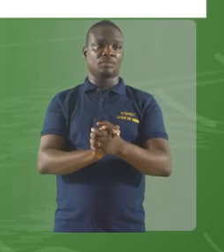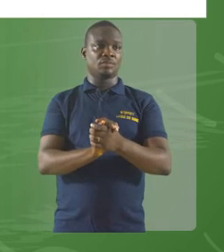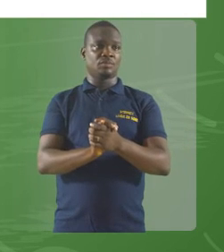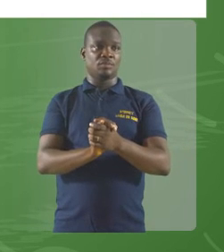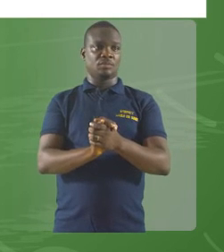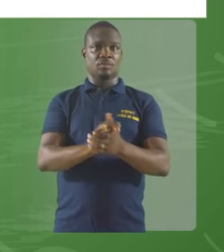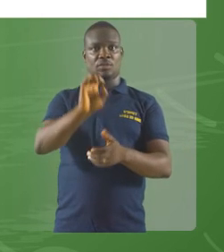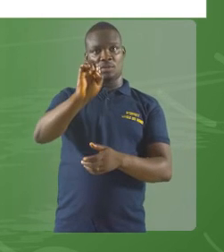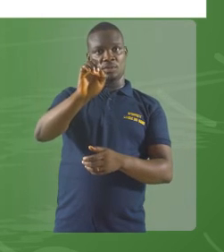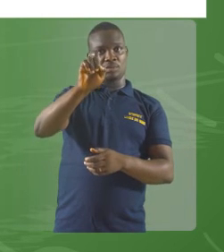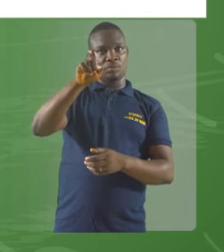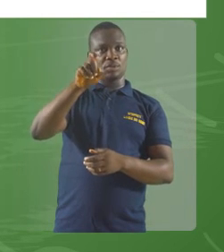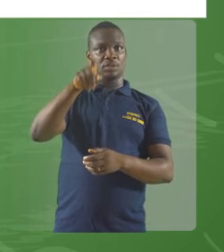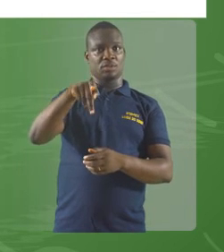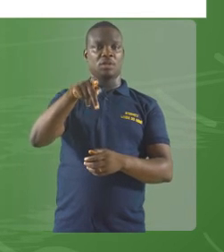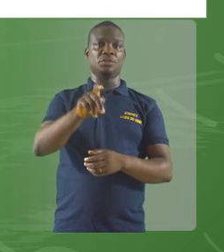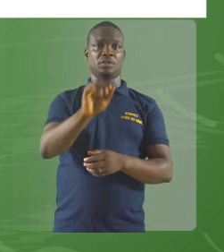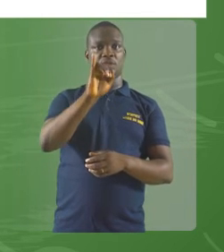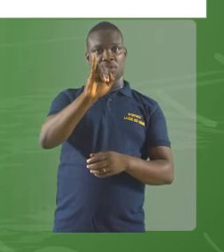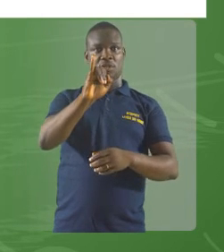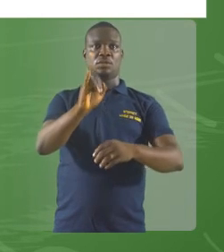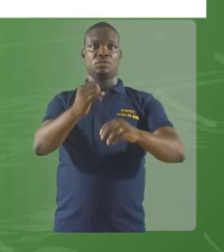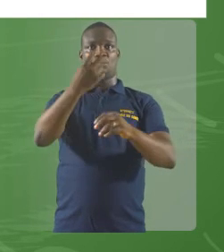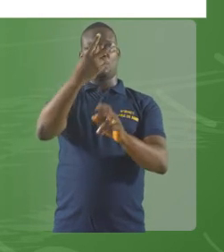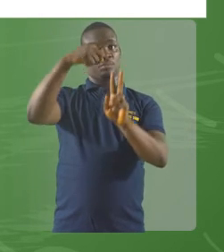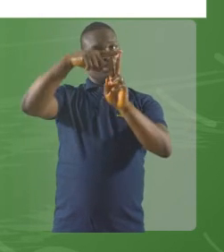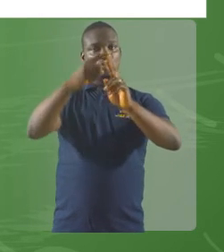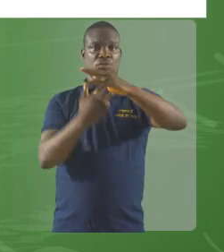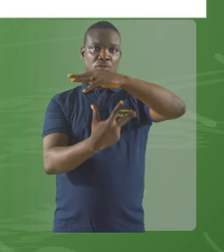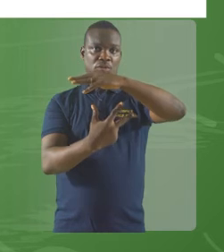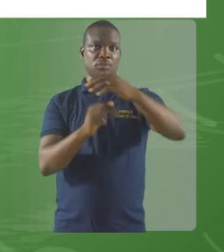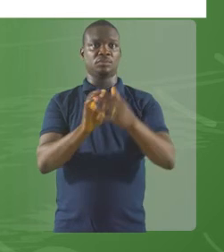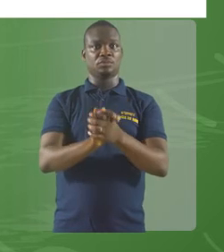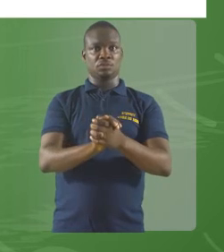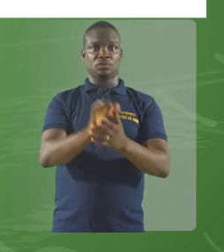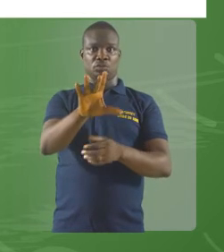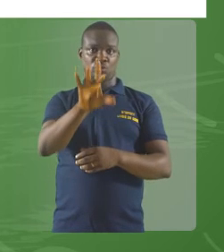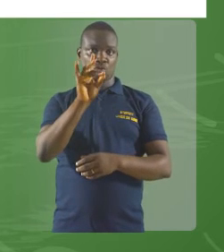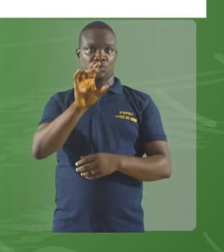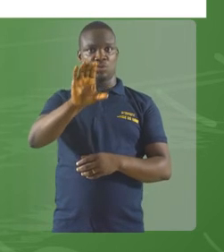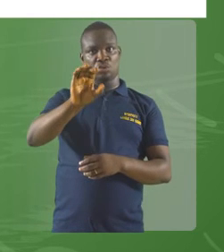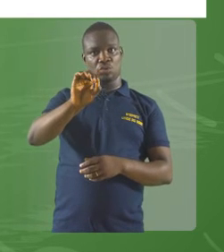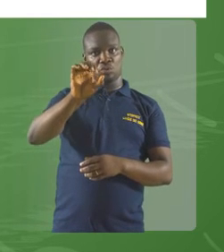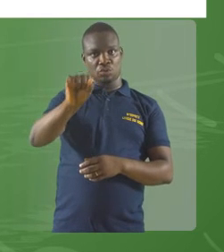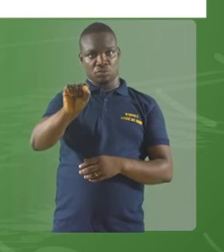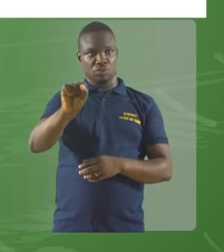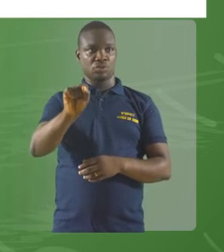Exponentielle de I 2π sur 3. On va donc déterminer le cosinus de 2π sur 3